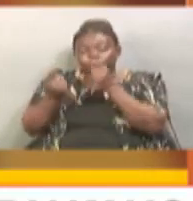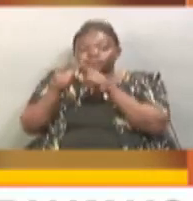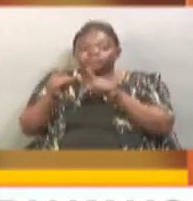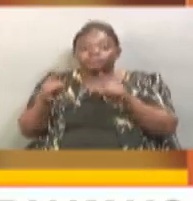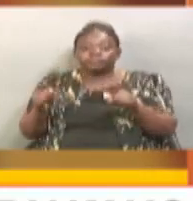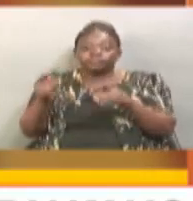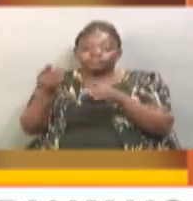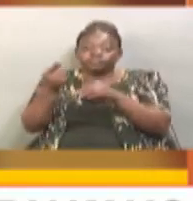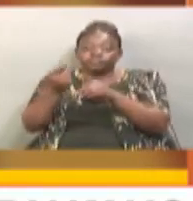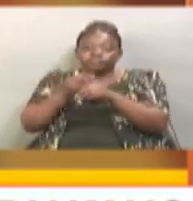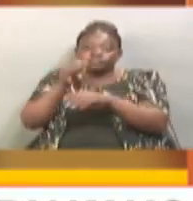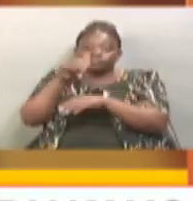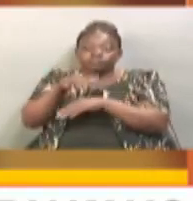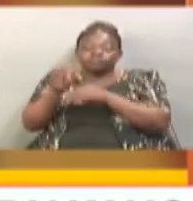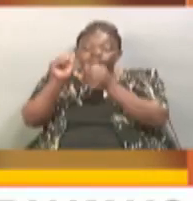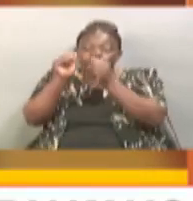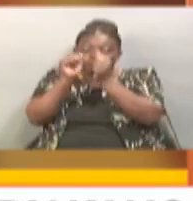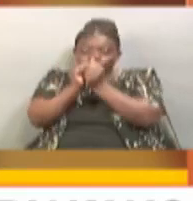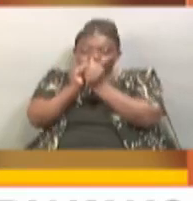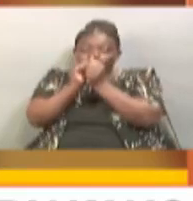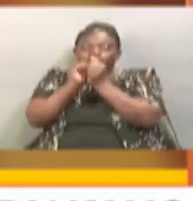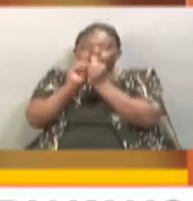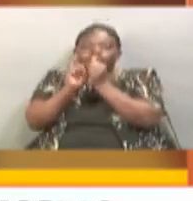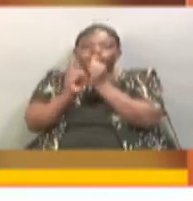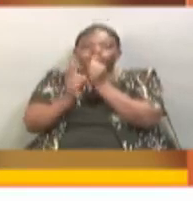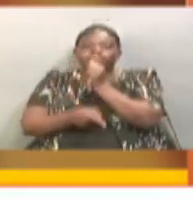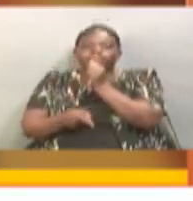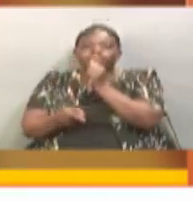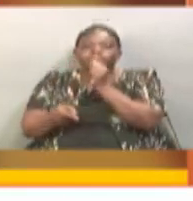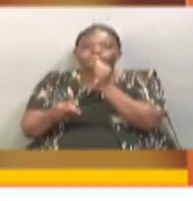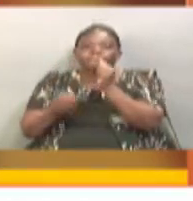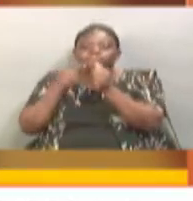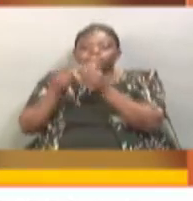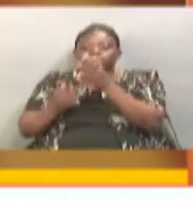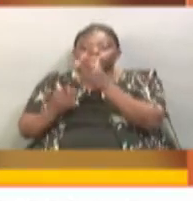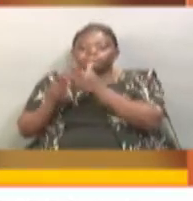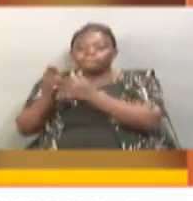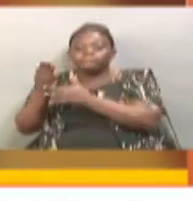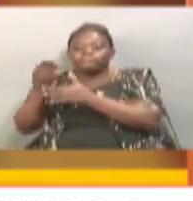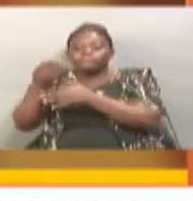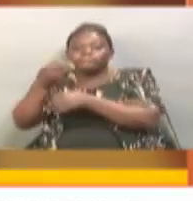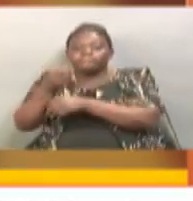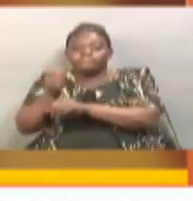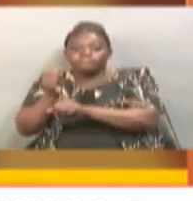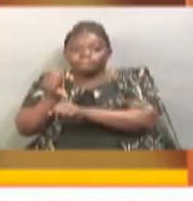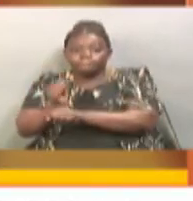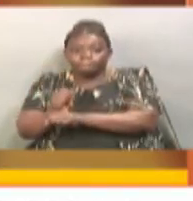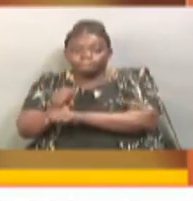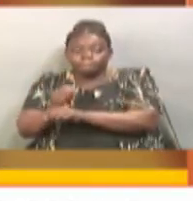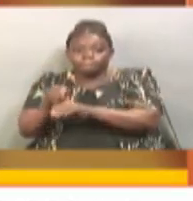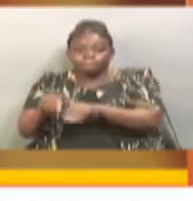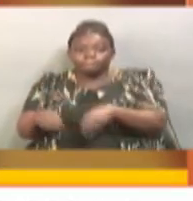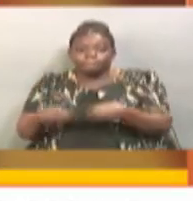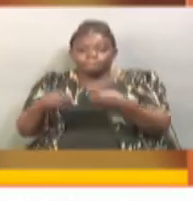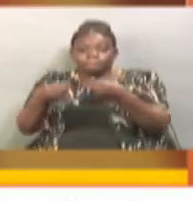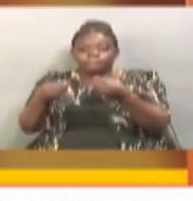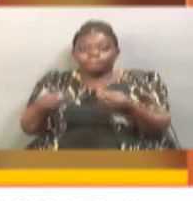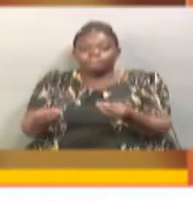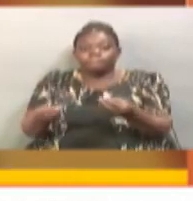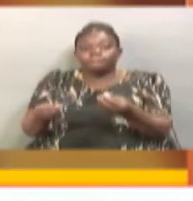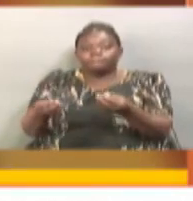ku jjo 10 abayise mu kampuni ezaweebwa license